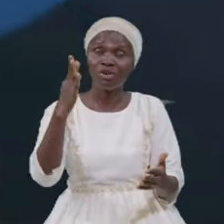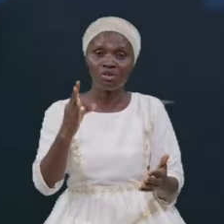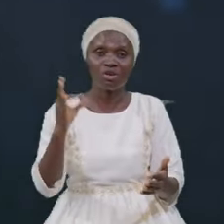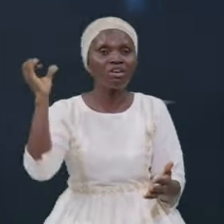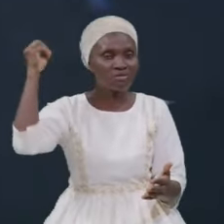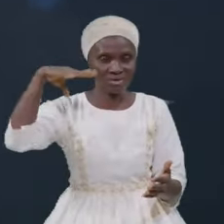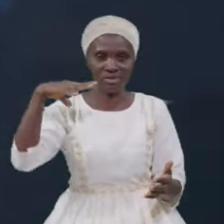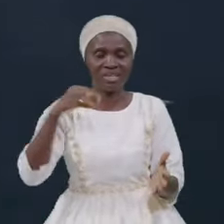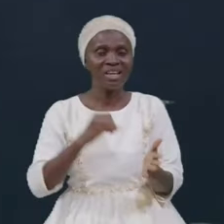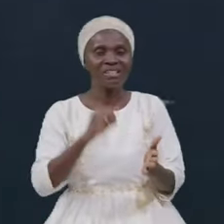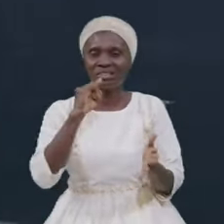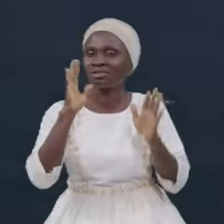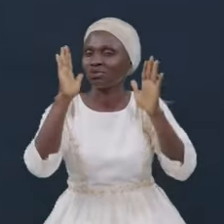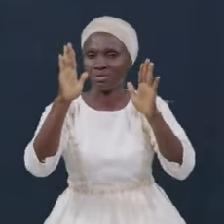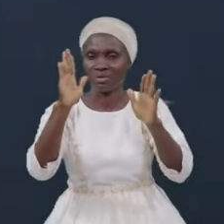le monde. Il dit,